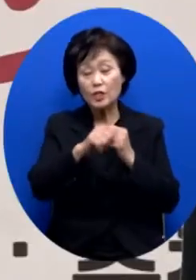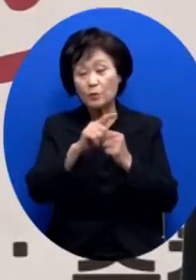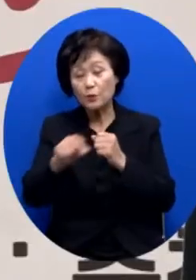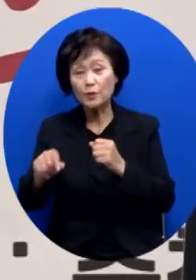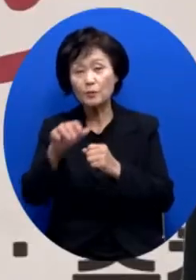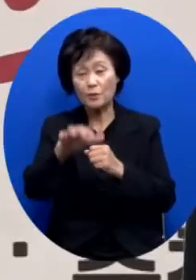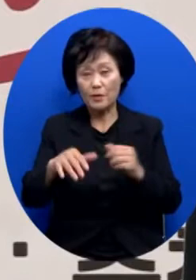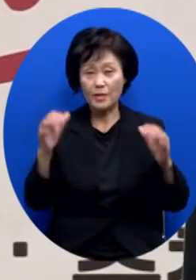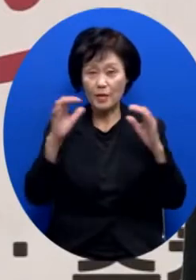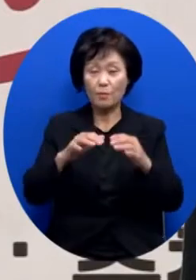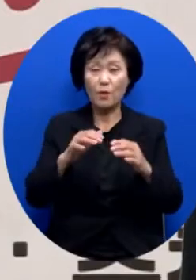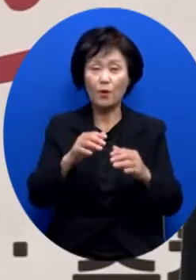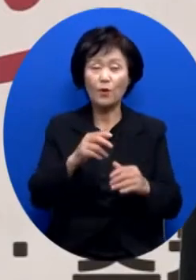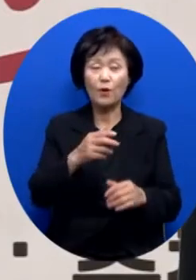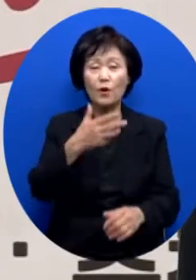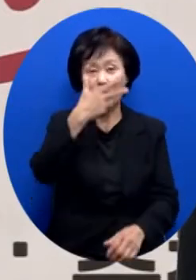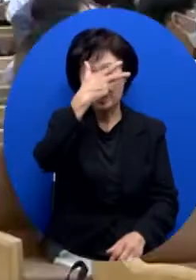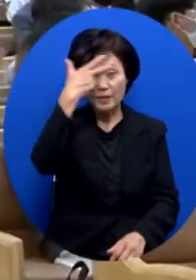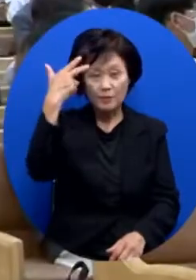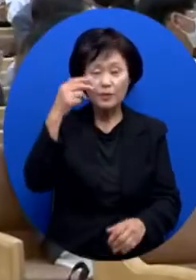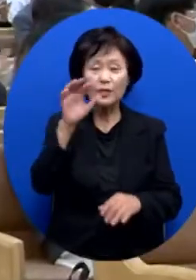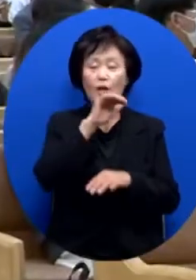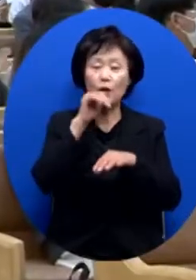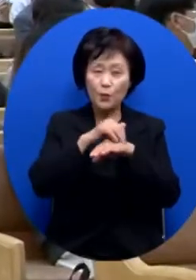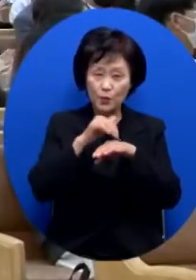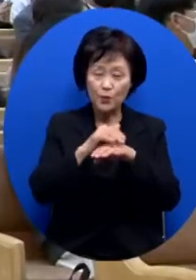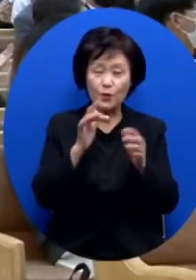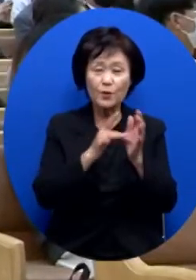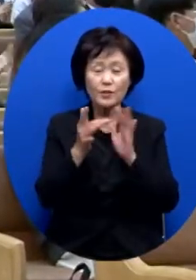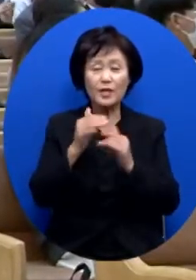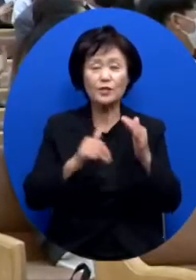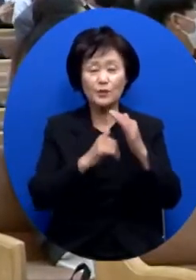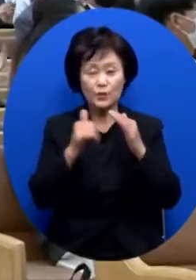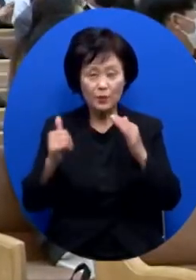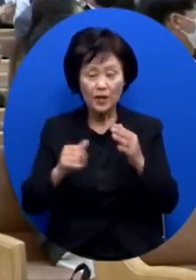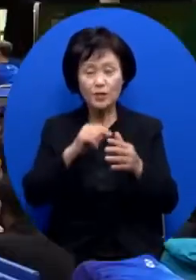디모데 훈련학교 TTS 졸업식과 예수가족 한마당 프로그램이 진행됐습니다.